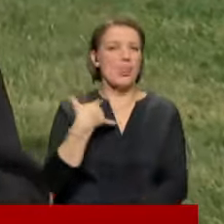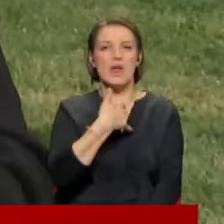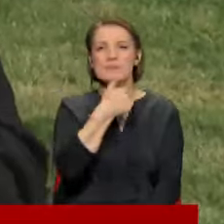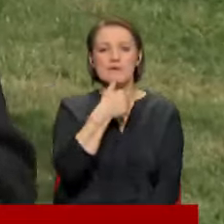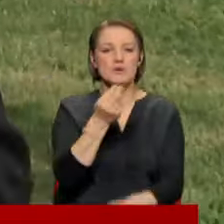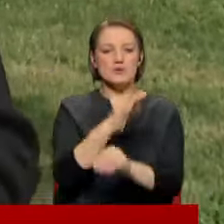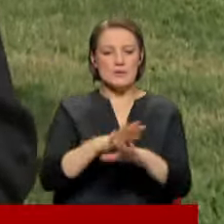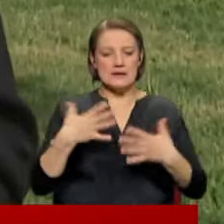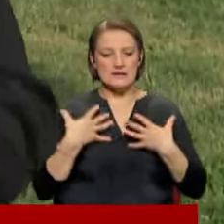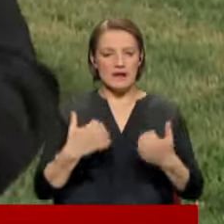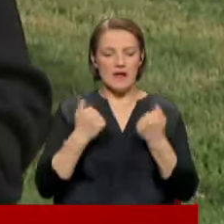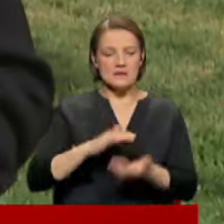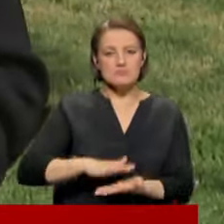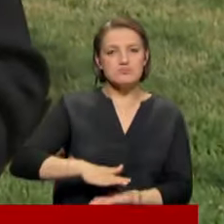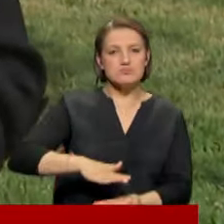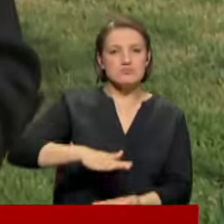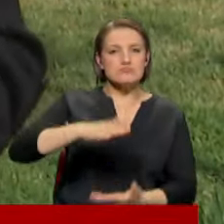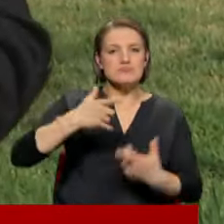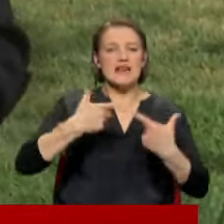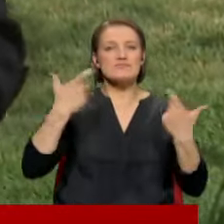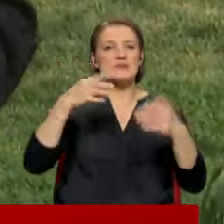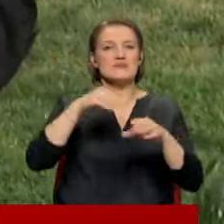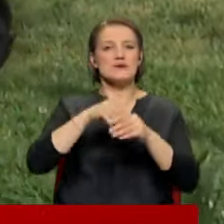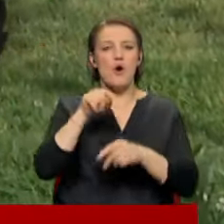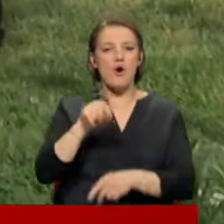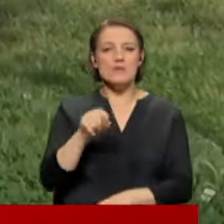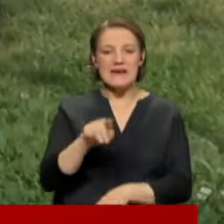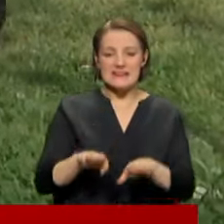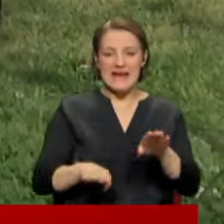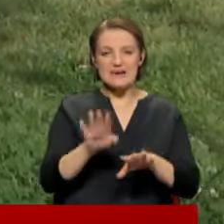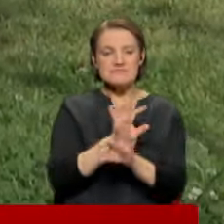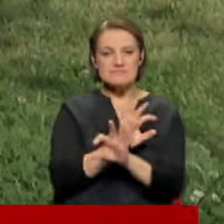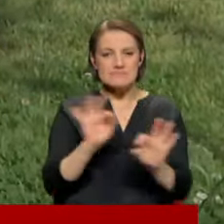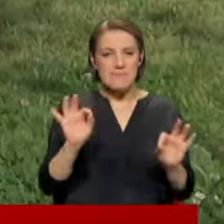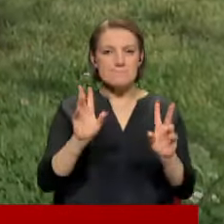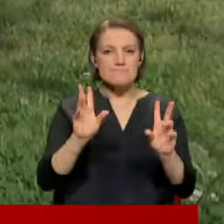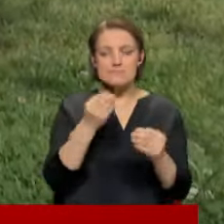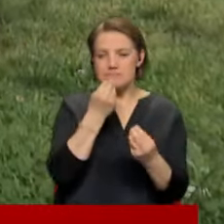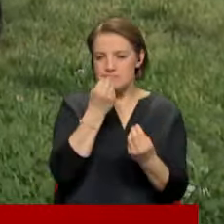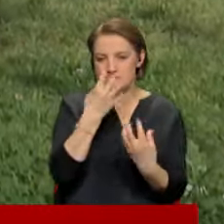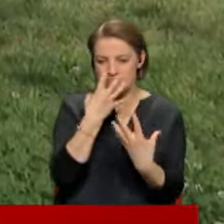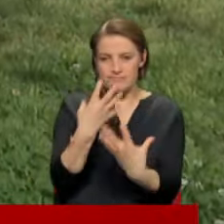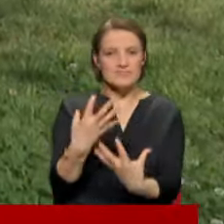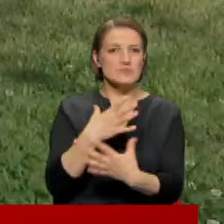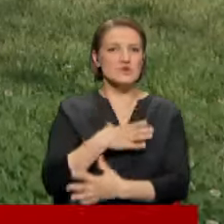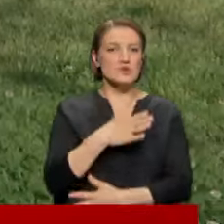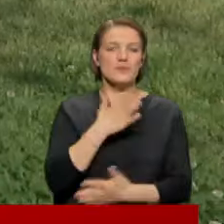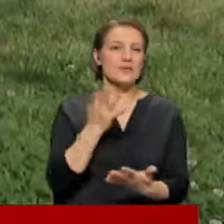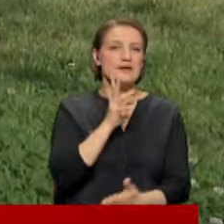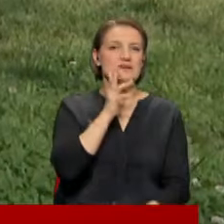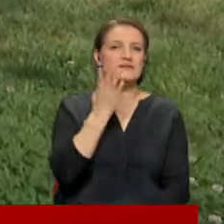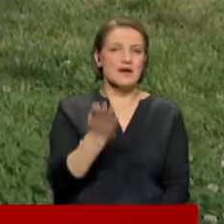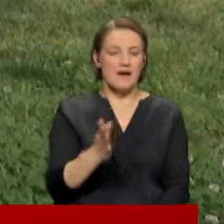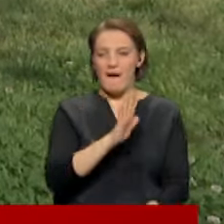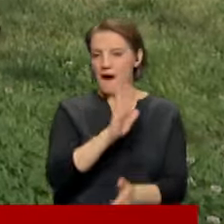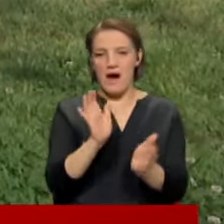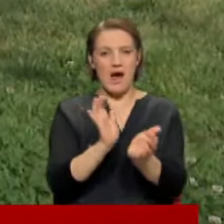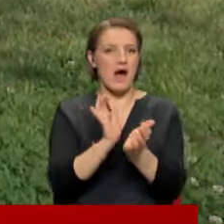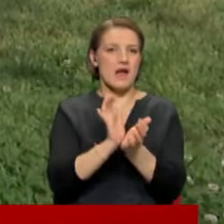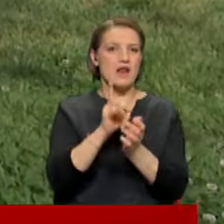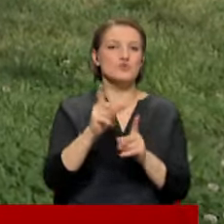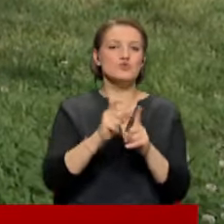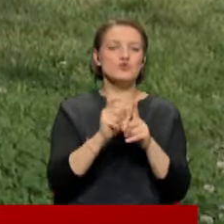çocuklarını sağlıklı büyük gelişmesi için onları dengeli beslemek istiyor ama ne yazık ki Her aile de